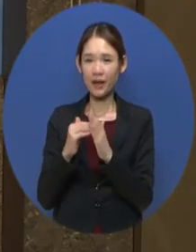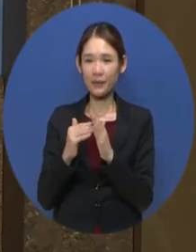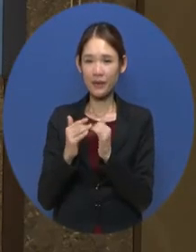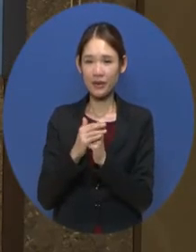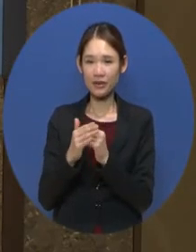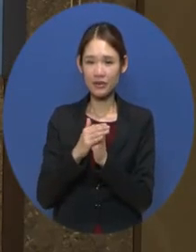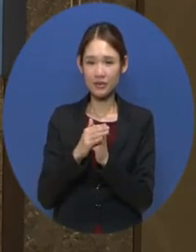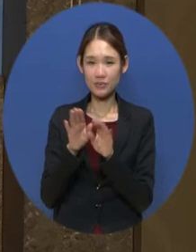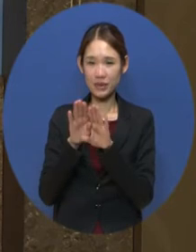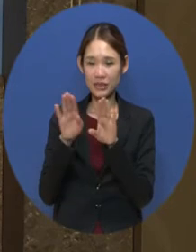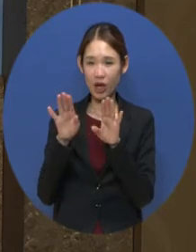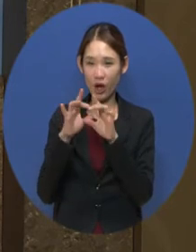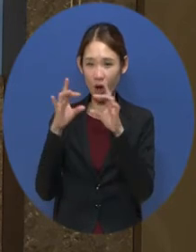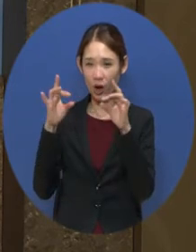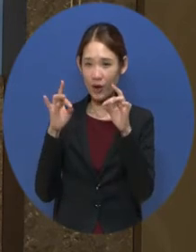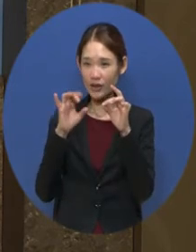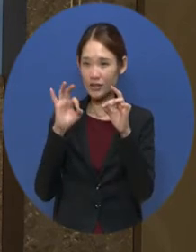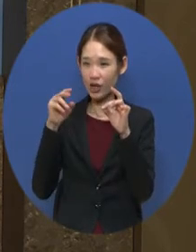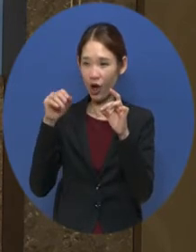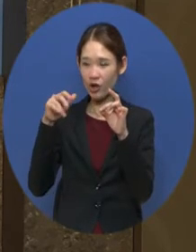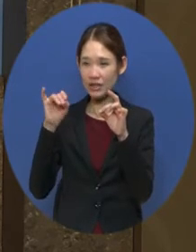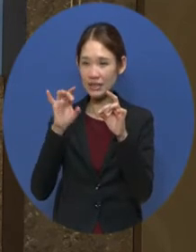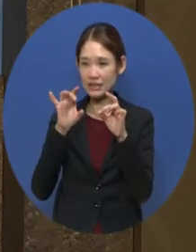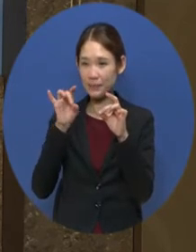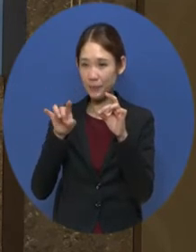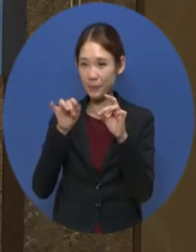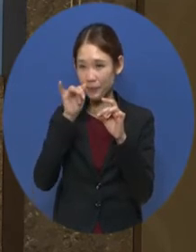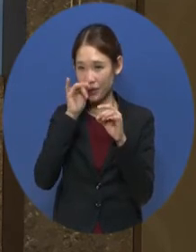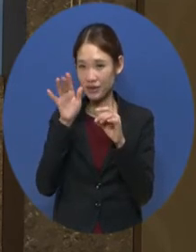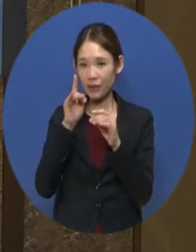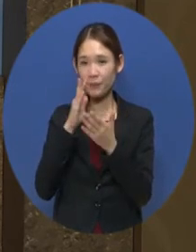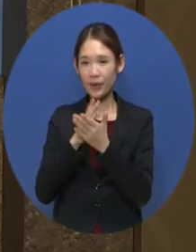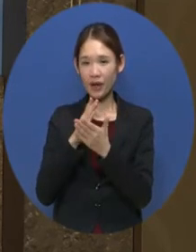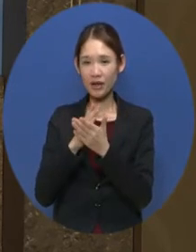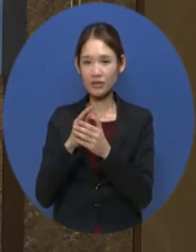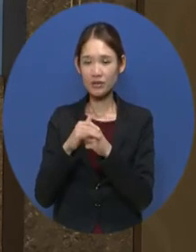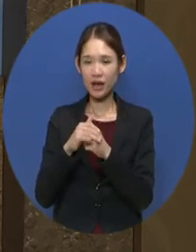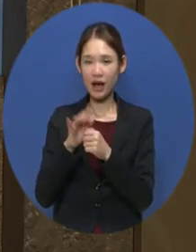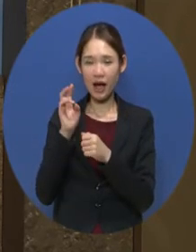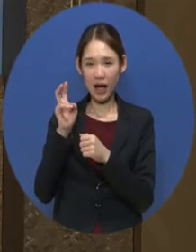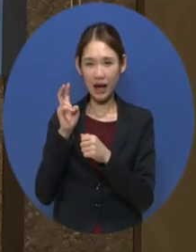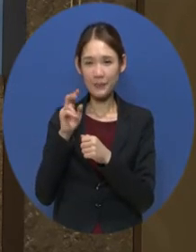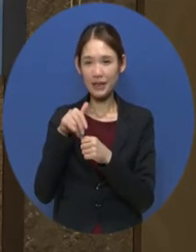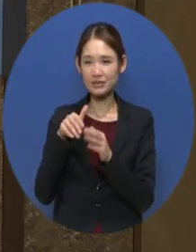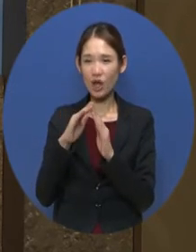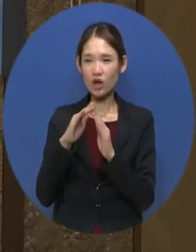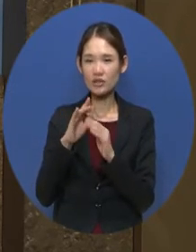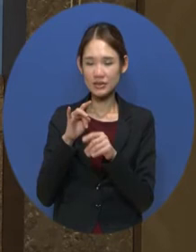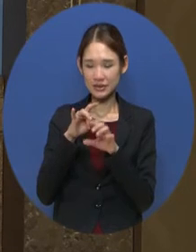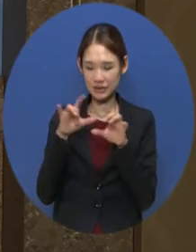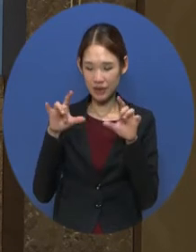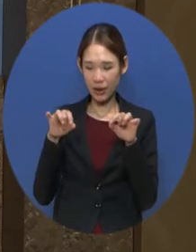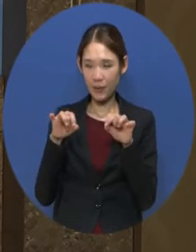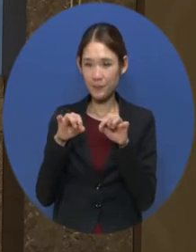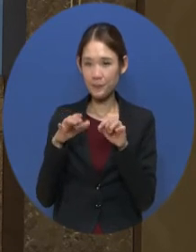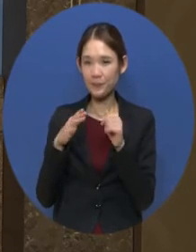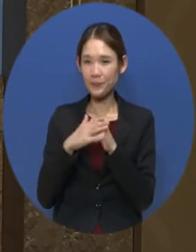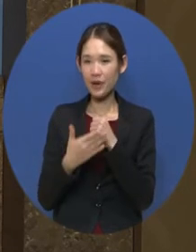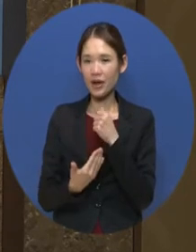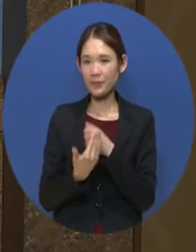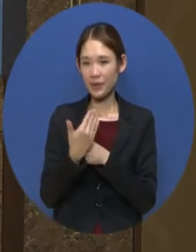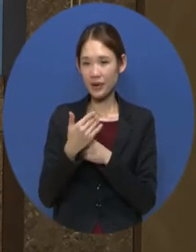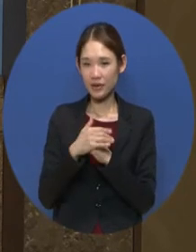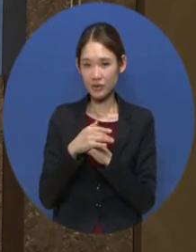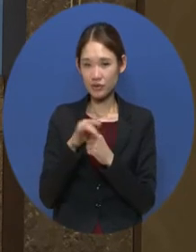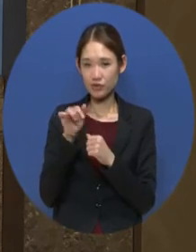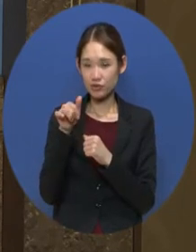때문에 열기라고 이 표시가 돼 있는데 네. 열기가 아니라 여기 이제 설치라는 말이 나올 거예요. 설치라는 말이랑